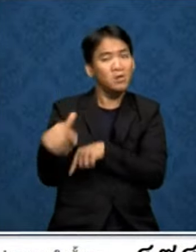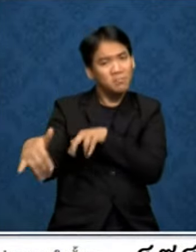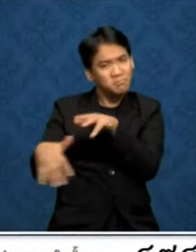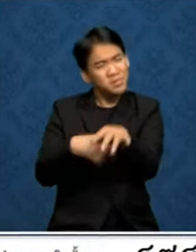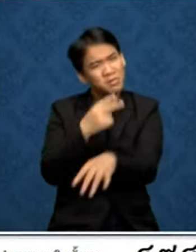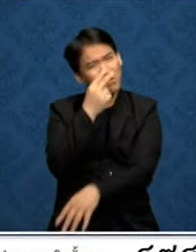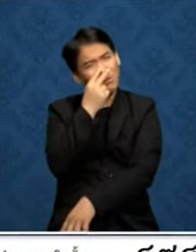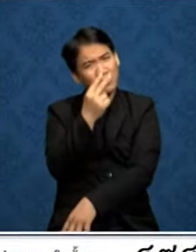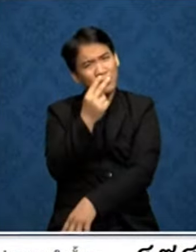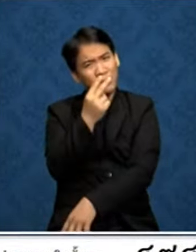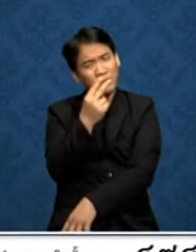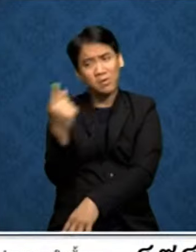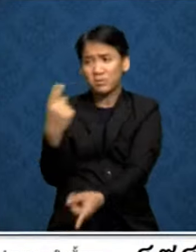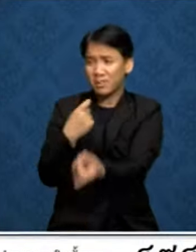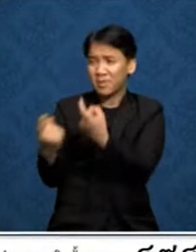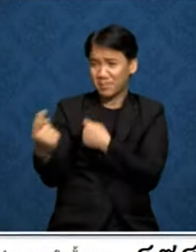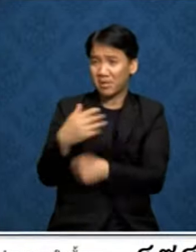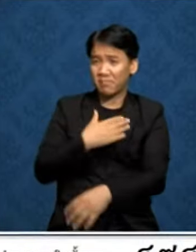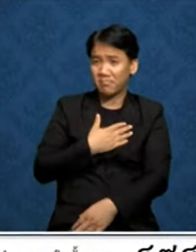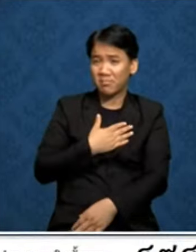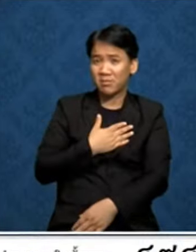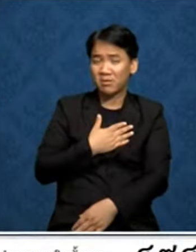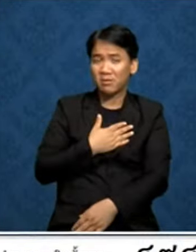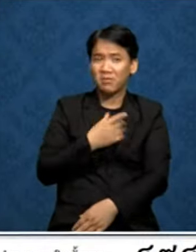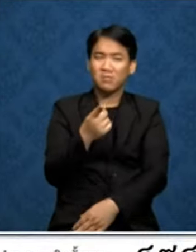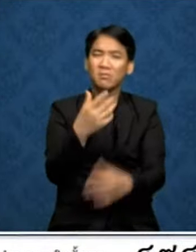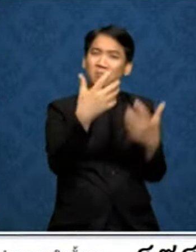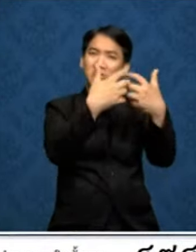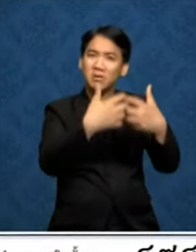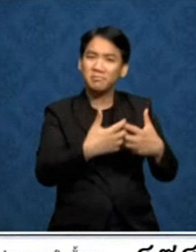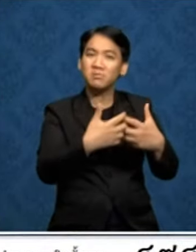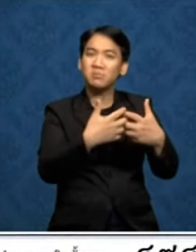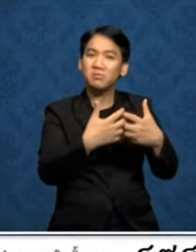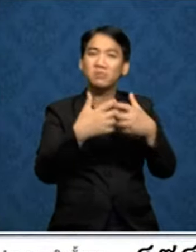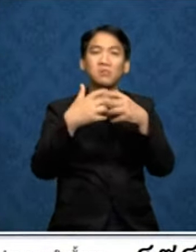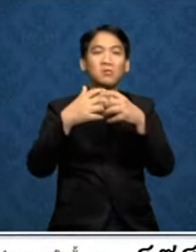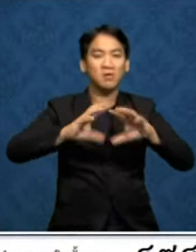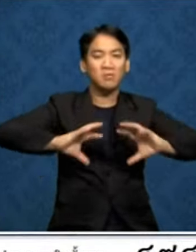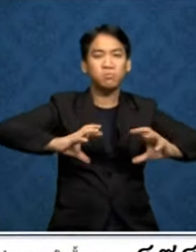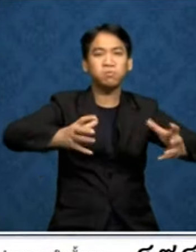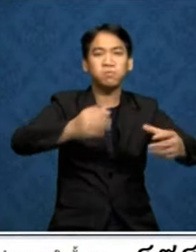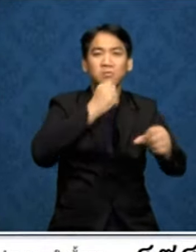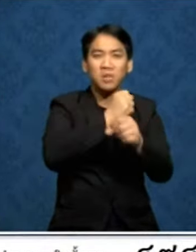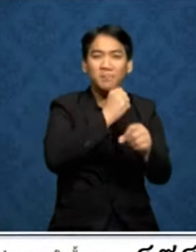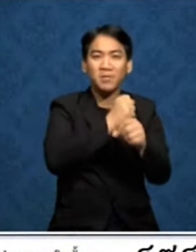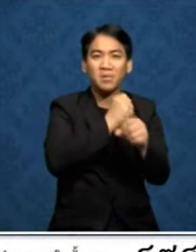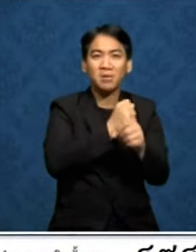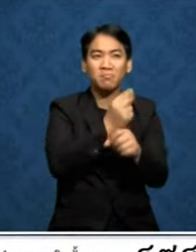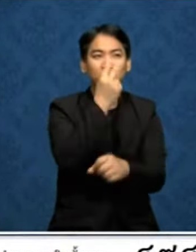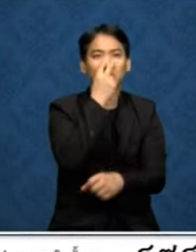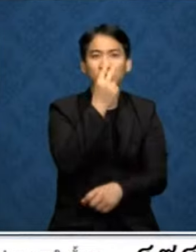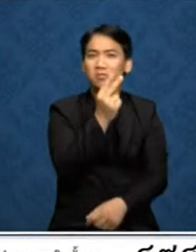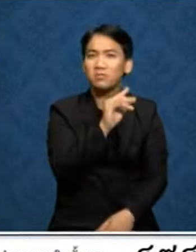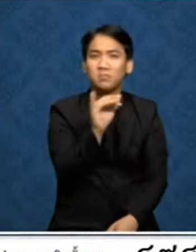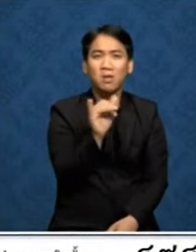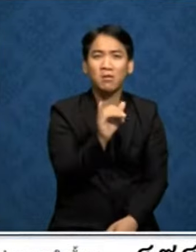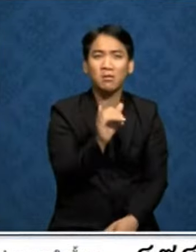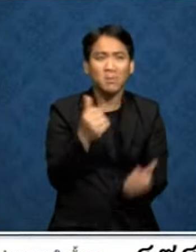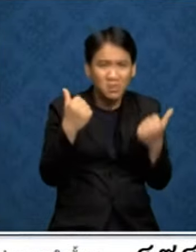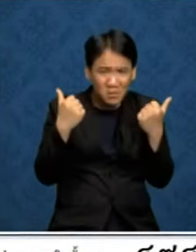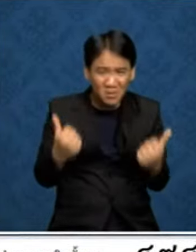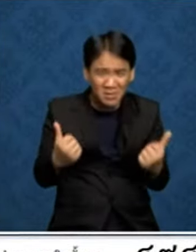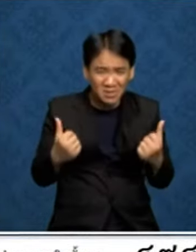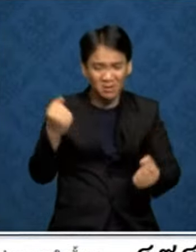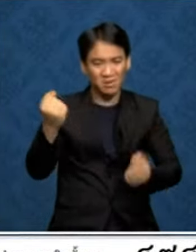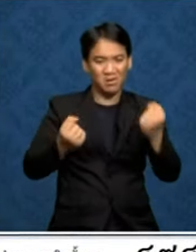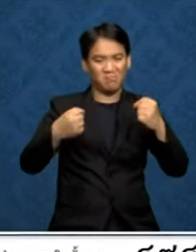ฝากถามค่ะวาเมอwrightจะได้เห็นเครื่องมอเครื่องจักลงมาก่สร้างสัที่พี่น้ประชาชนหลบากในการสนจรมากจ